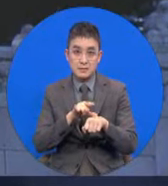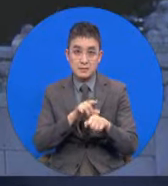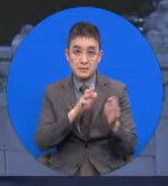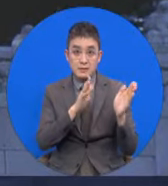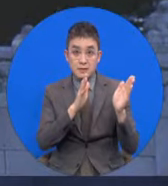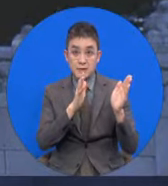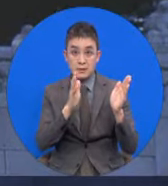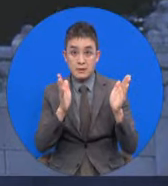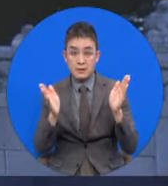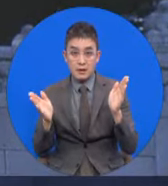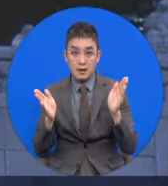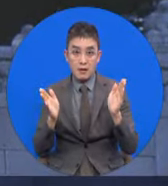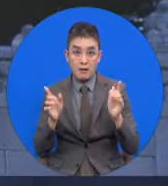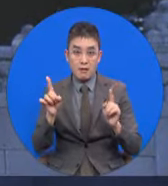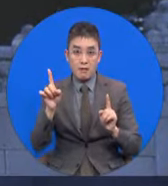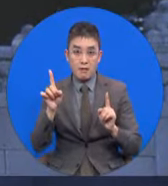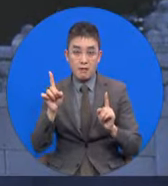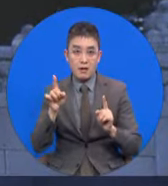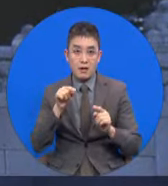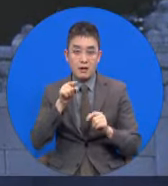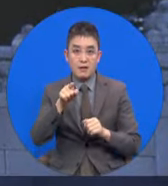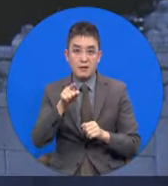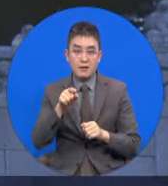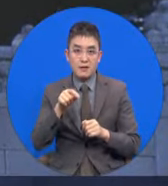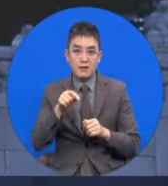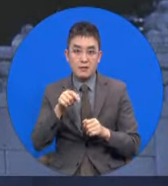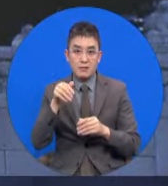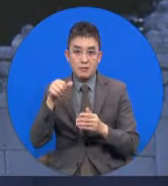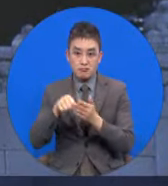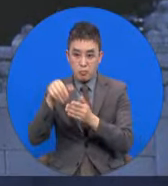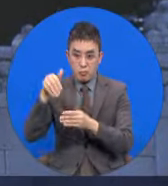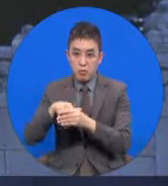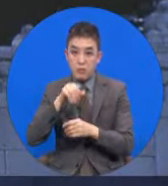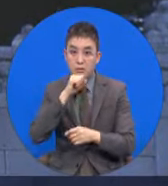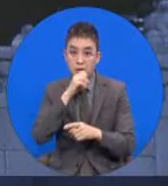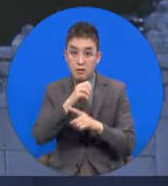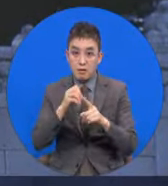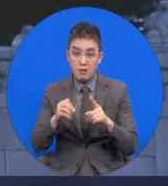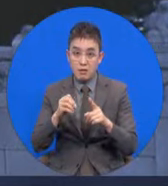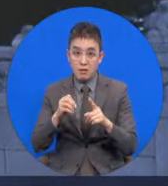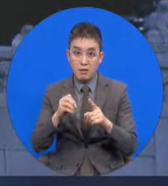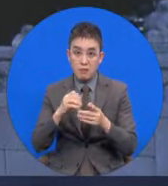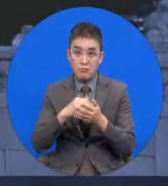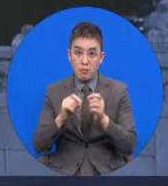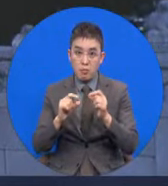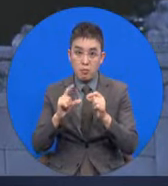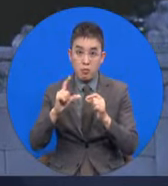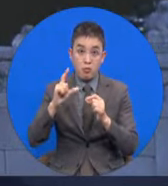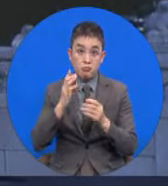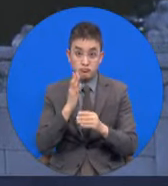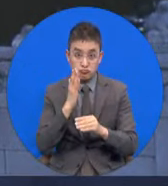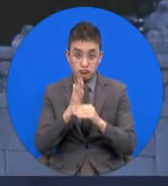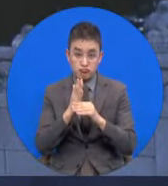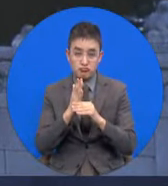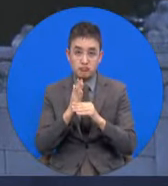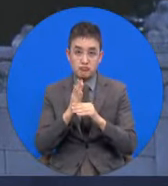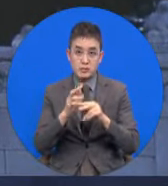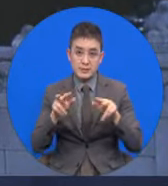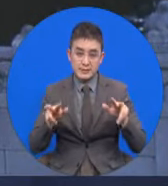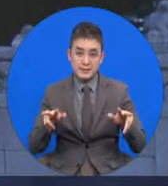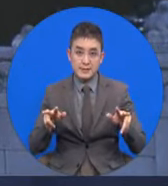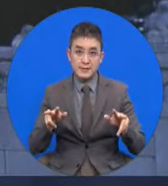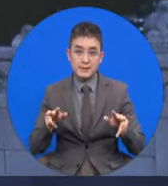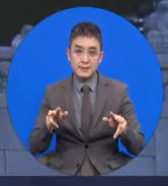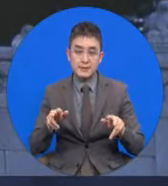그래서 최종 투표율이 어떻게 될지는 잘 모르겠습니다만 지금 조심스럽게 현 시점 대비